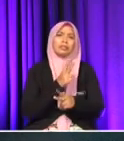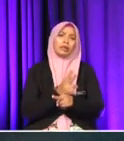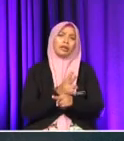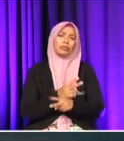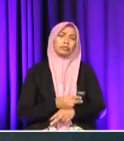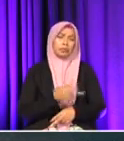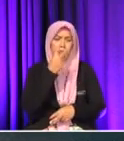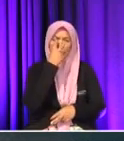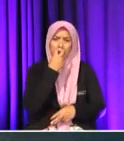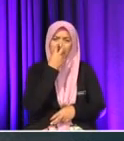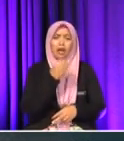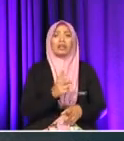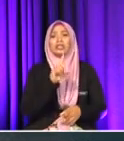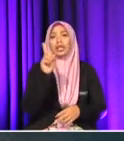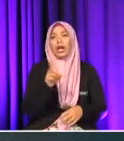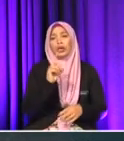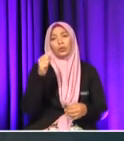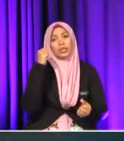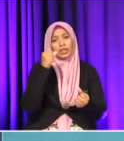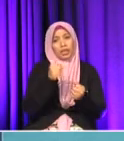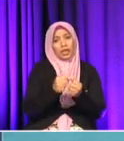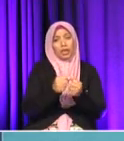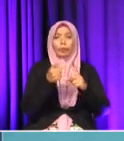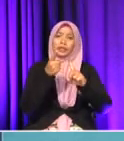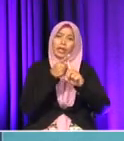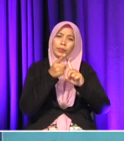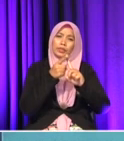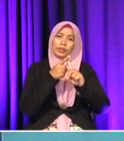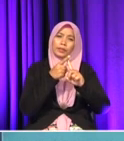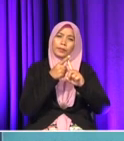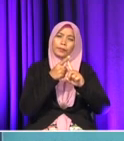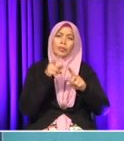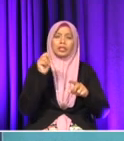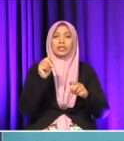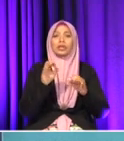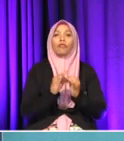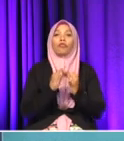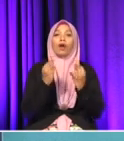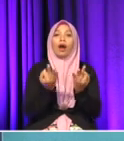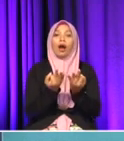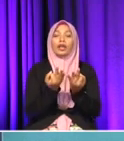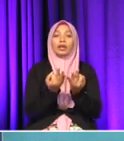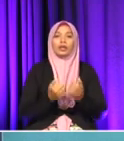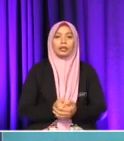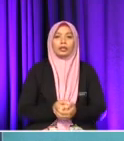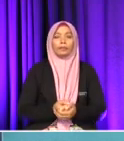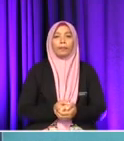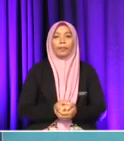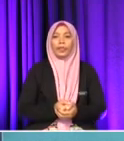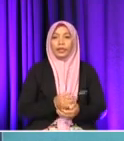Oke jadi kita selalu Ingatkan kita sama sekali kita mestilah sediakan file itu awal-awal lah